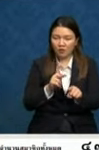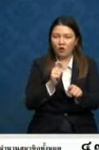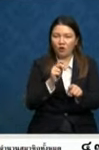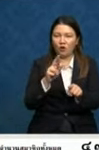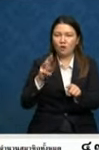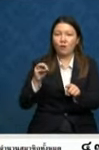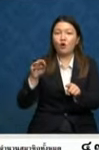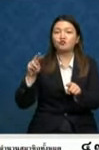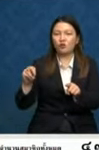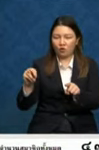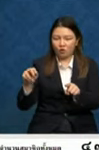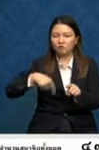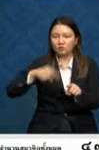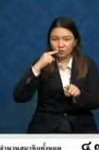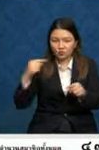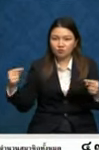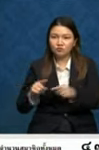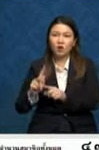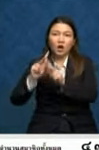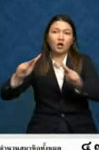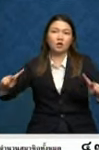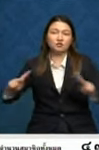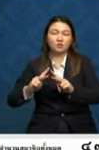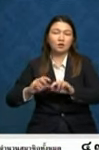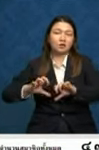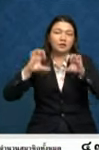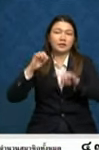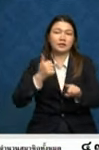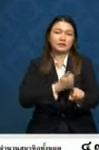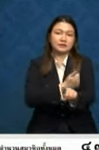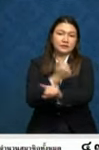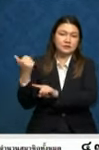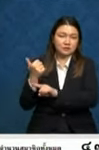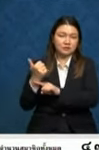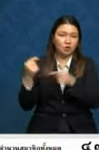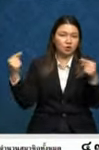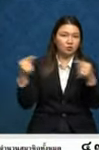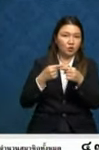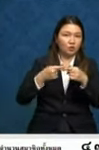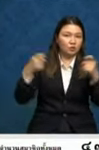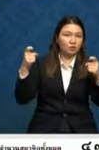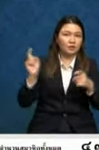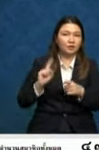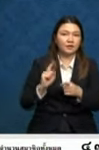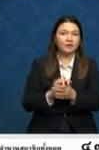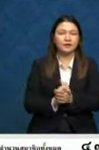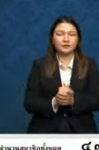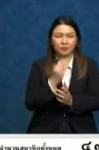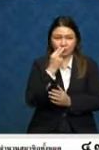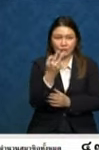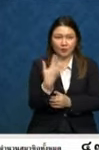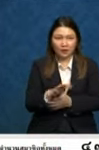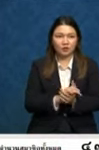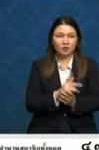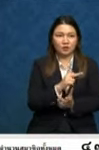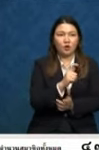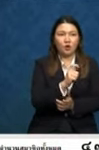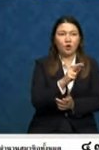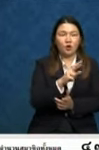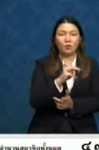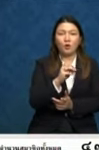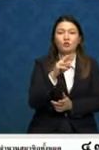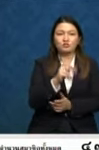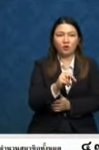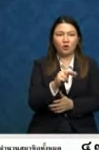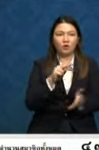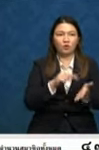น.กับหน่วยงานอื่นนะครับต้องเรียนชี้แจงว่าหลังจากมีการทบทวนแล้วเนี่ยบทบาทของกอรมน.เนี่ยนะครับเป็น